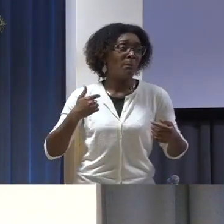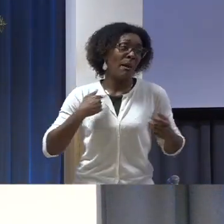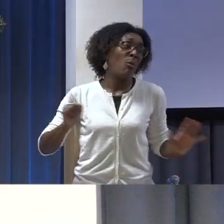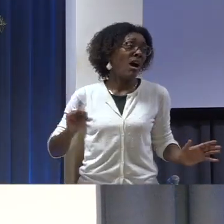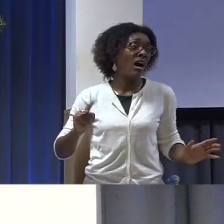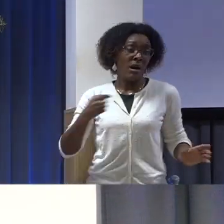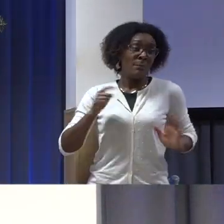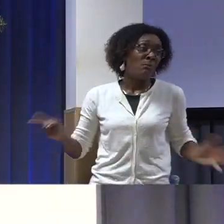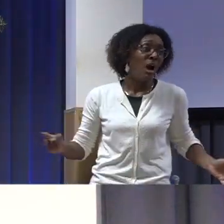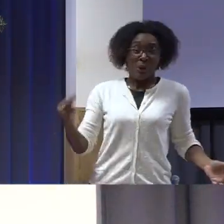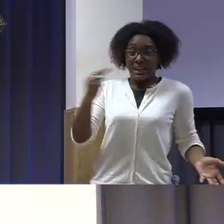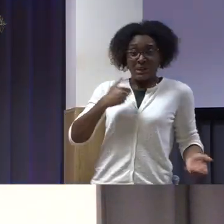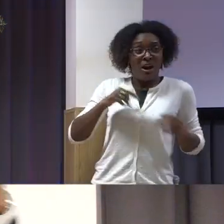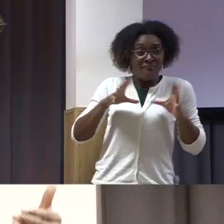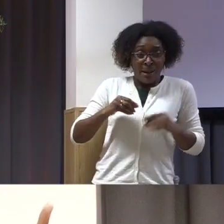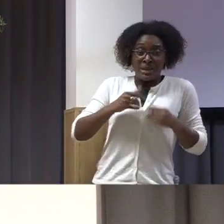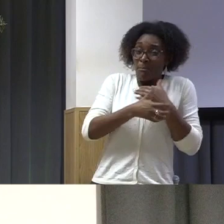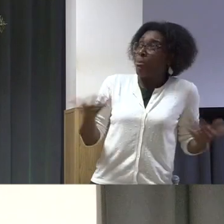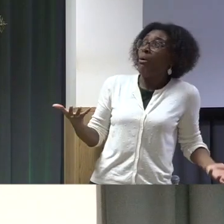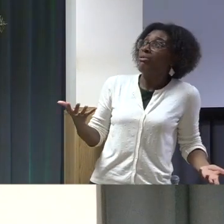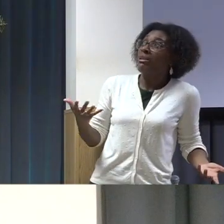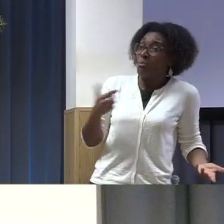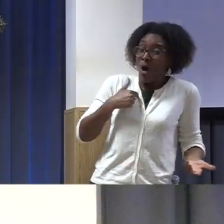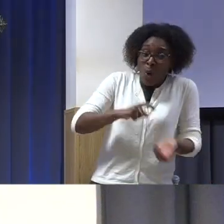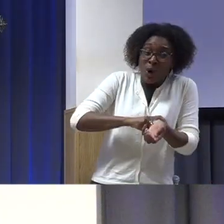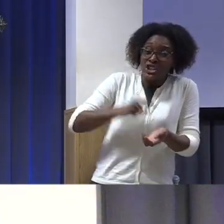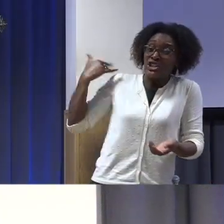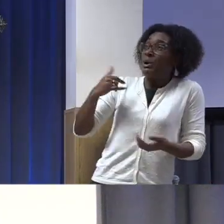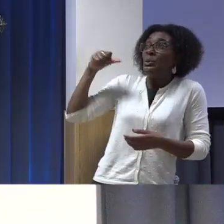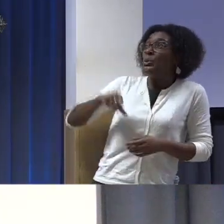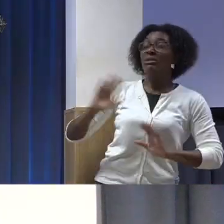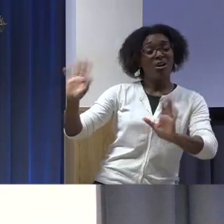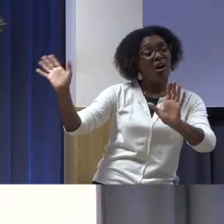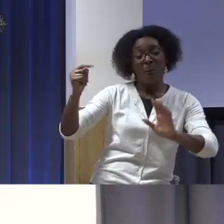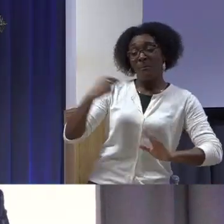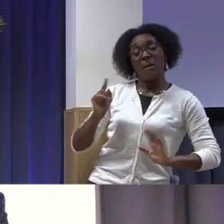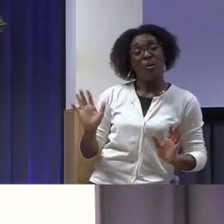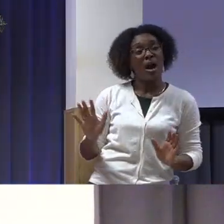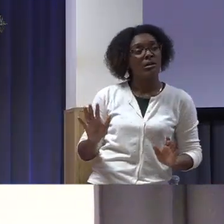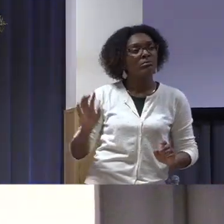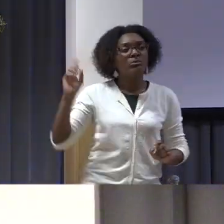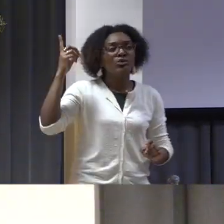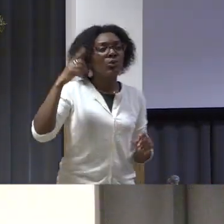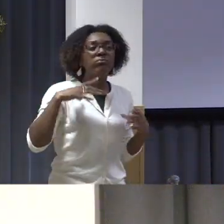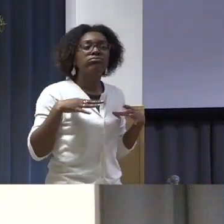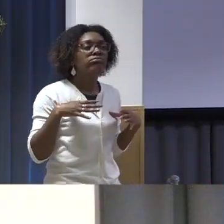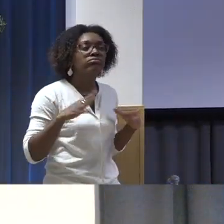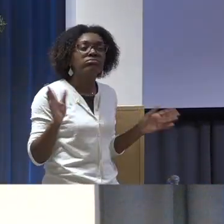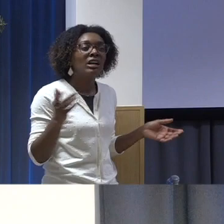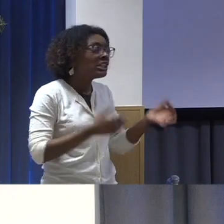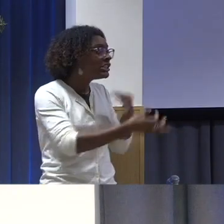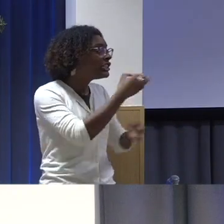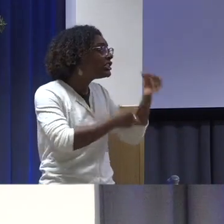regardez d'où je viens regardez mes origines seigneur surtout pas moi et le seigneur n'a pas regardé à tous que gédéon